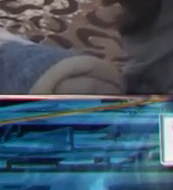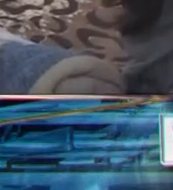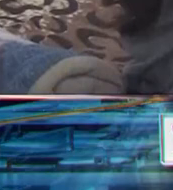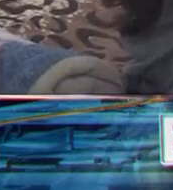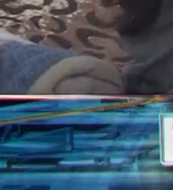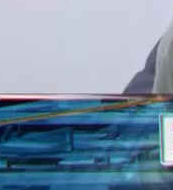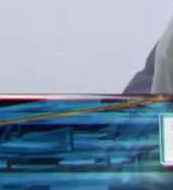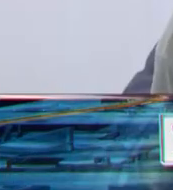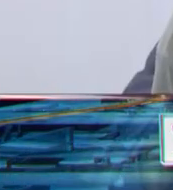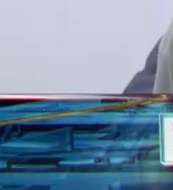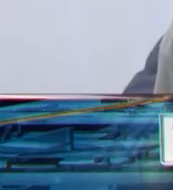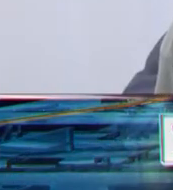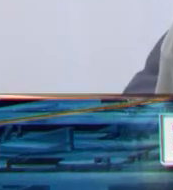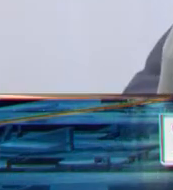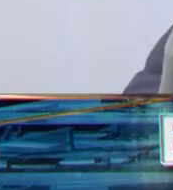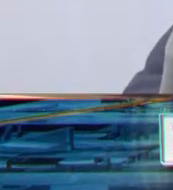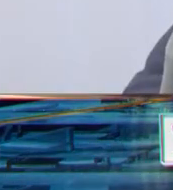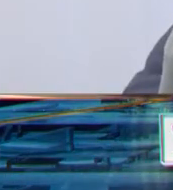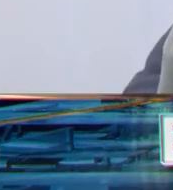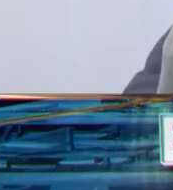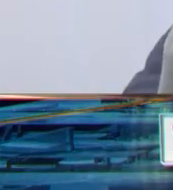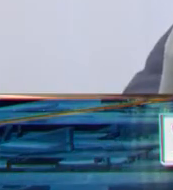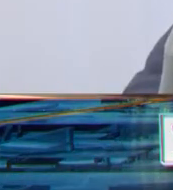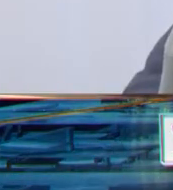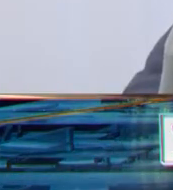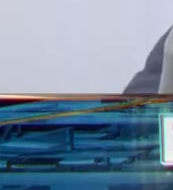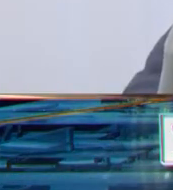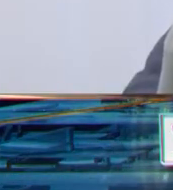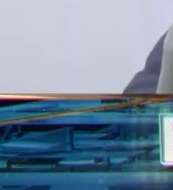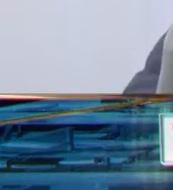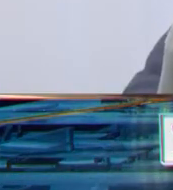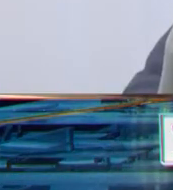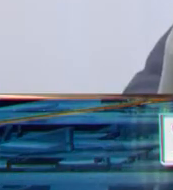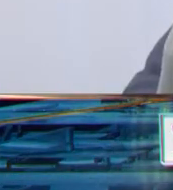ауырады. Біздің Қазақстанда мұндай ем түрі жоқ, тек шетелде ғана.